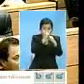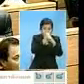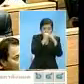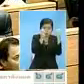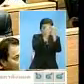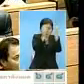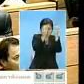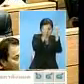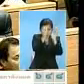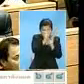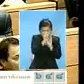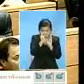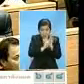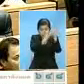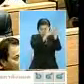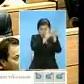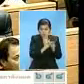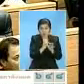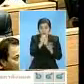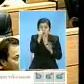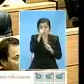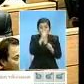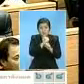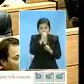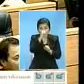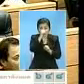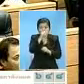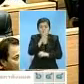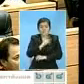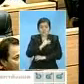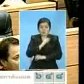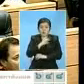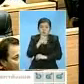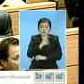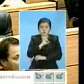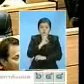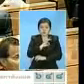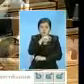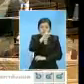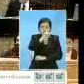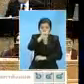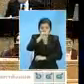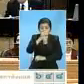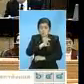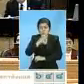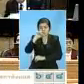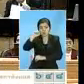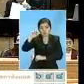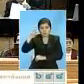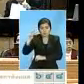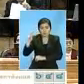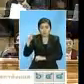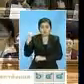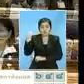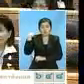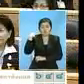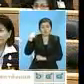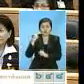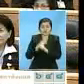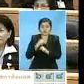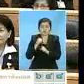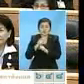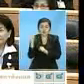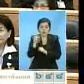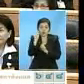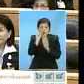สนอกฎหมายลูกได้เองแล้วก็กลัวว่าสมาชิกสภาผู้แทนราษฎรหรือสมาชิกวุฒิสภาจะทำให้กฎหมาย